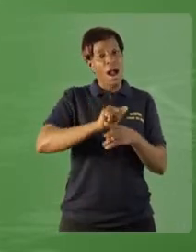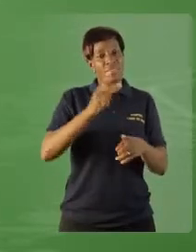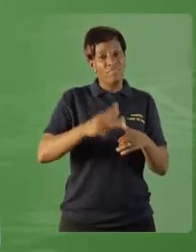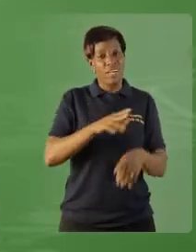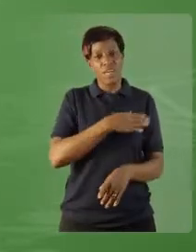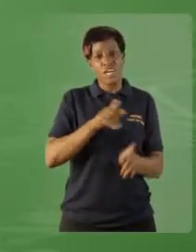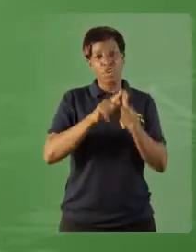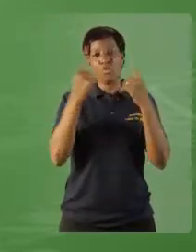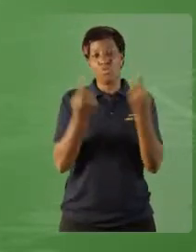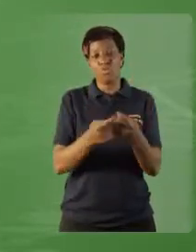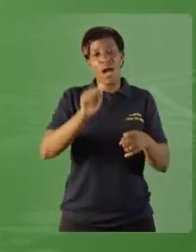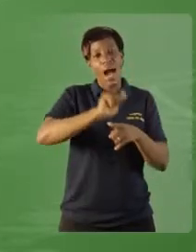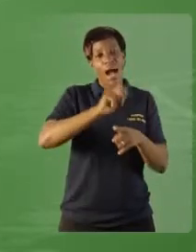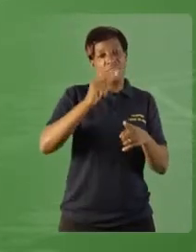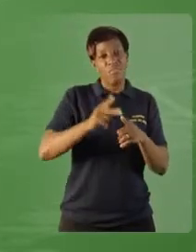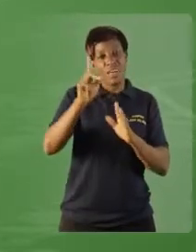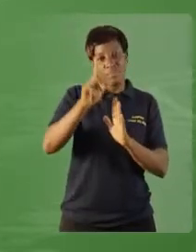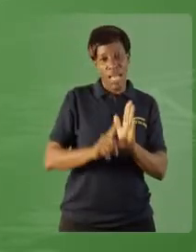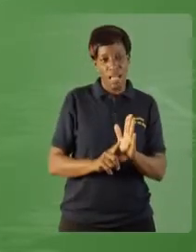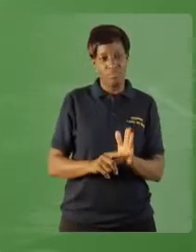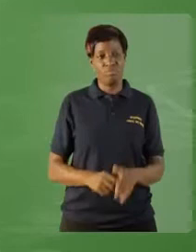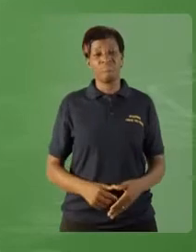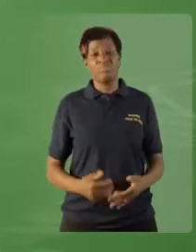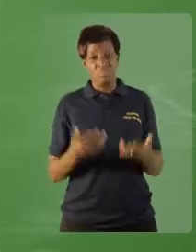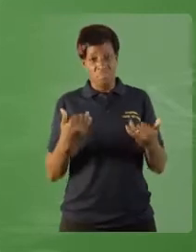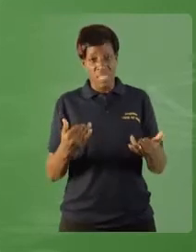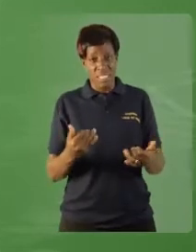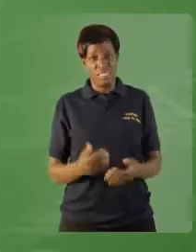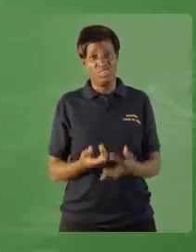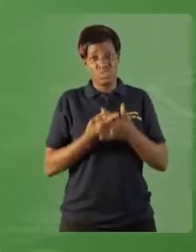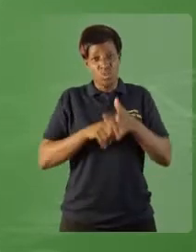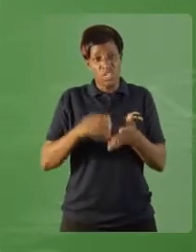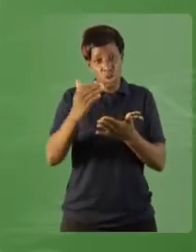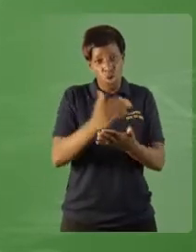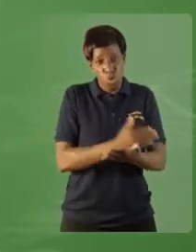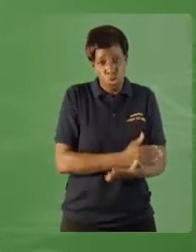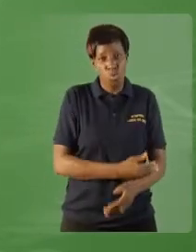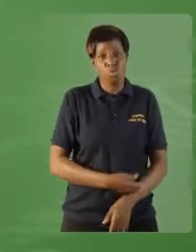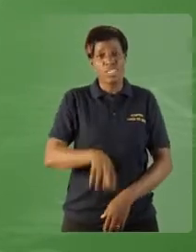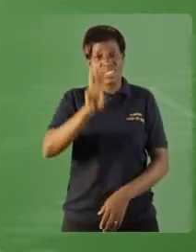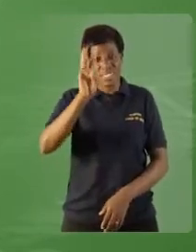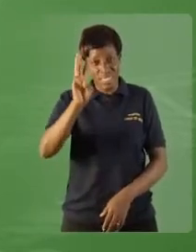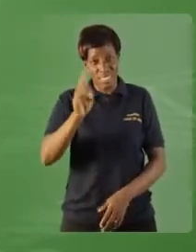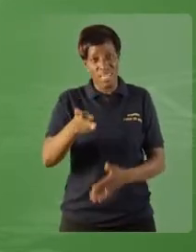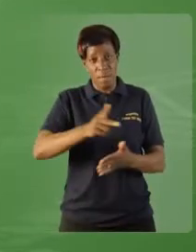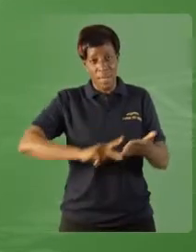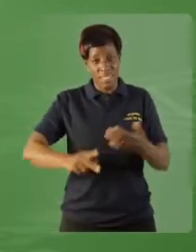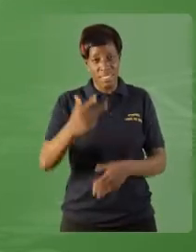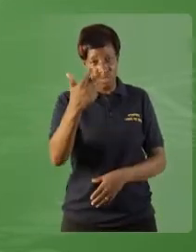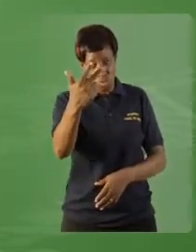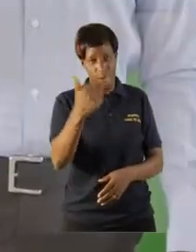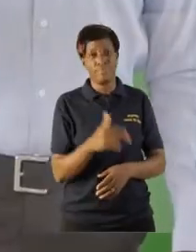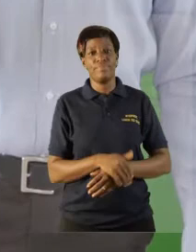adverbial. Abordons maintenant la leçon 6, plus exactement la séance